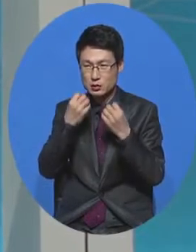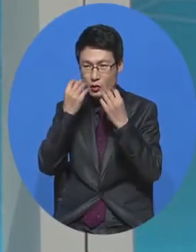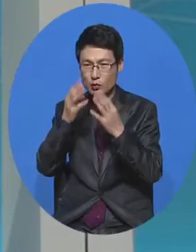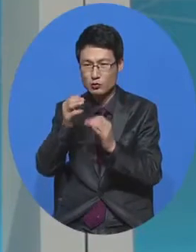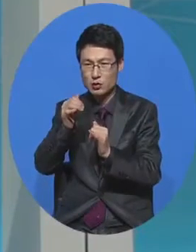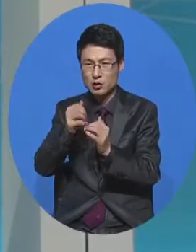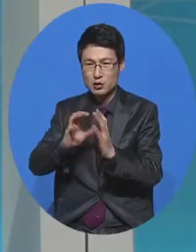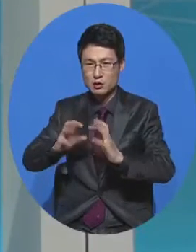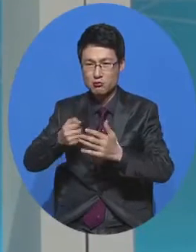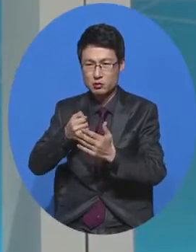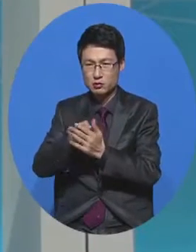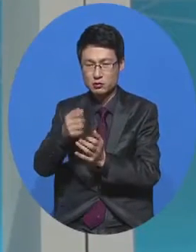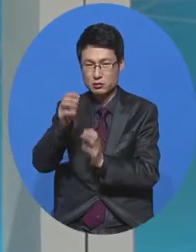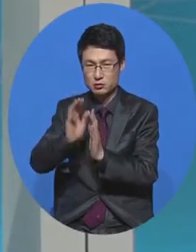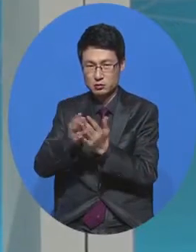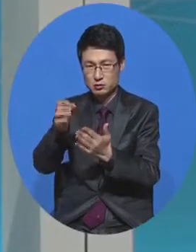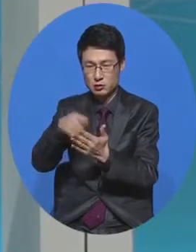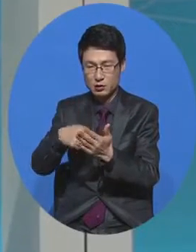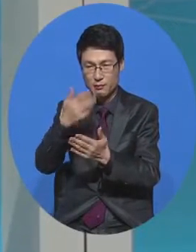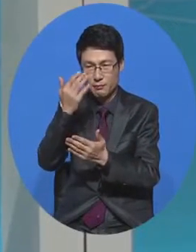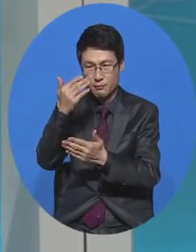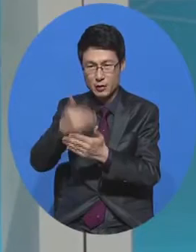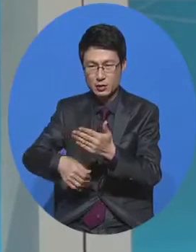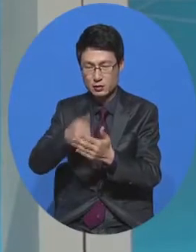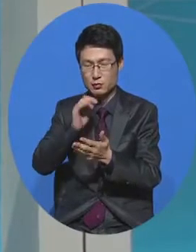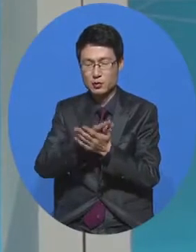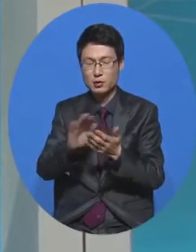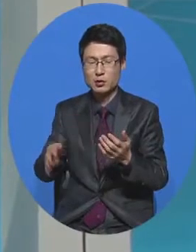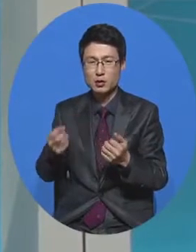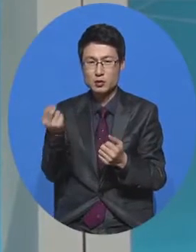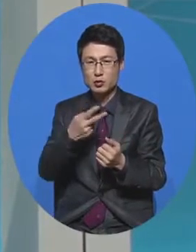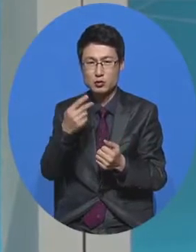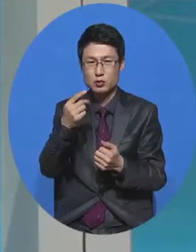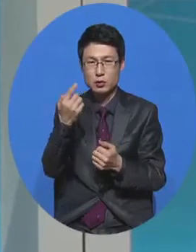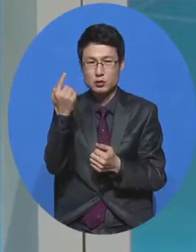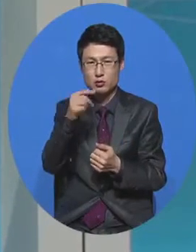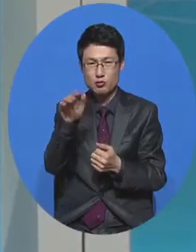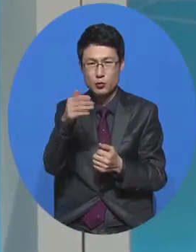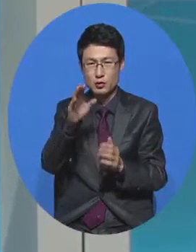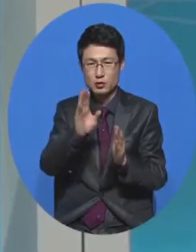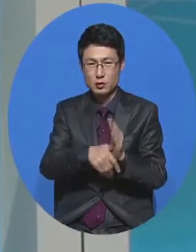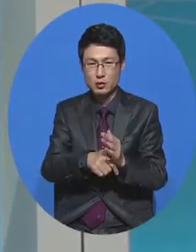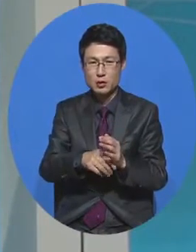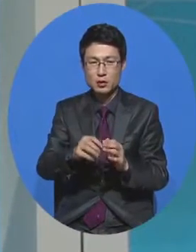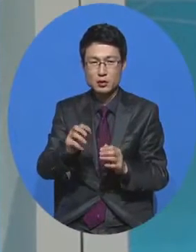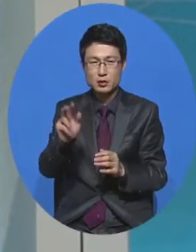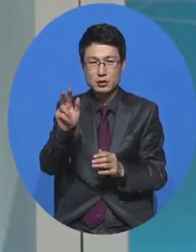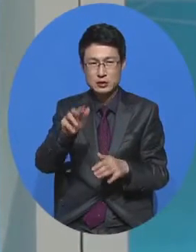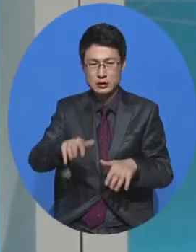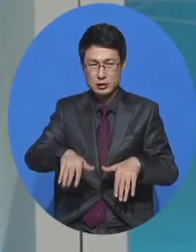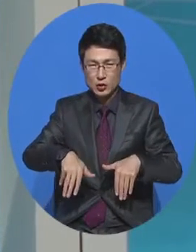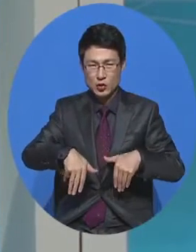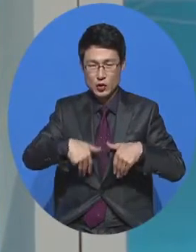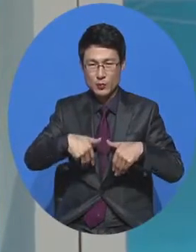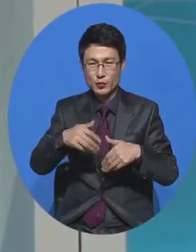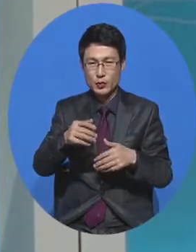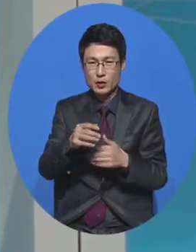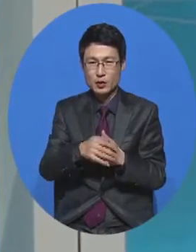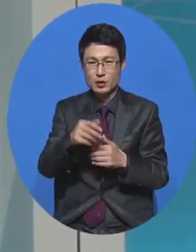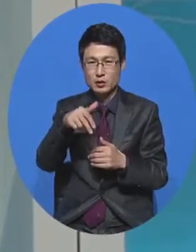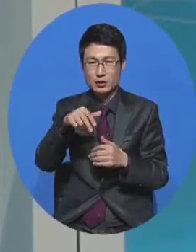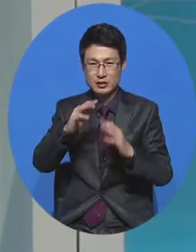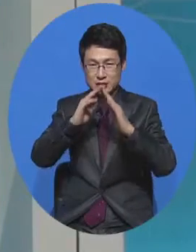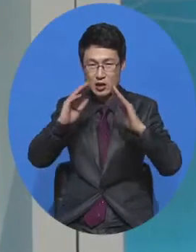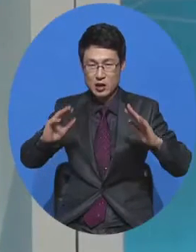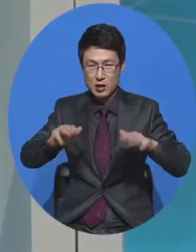빠져 버렸고 요 그리고 1909년 우리 잘라도 지역의 우 병을 해결하지 않고서는 일제가 조선 먹을